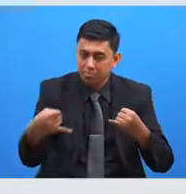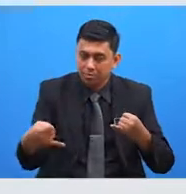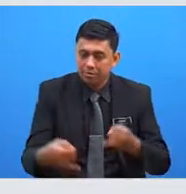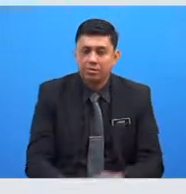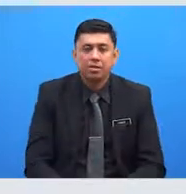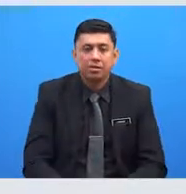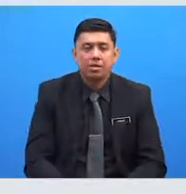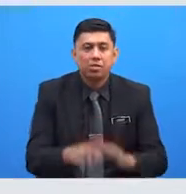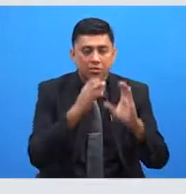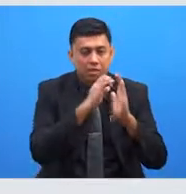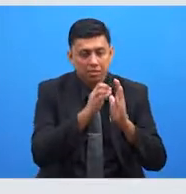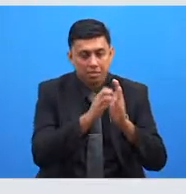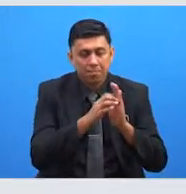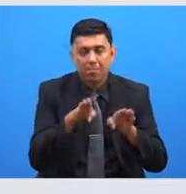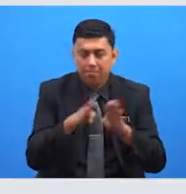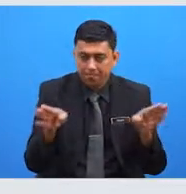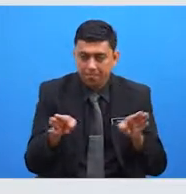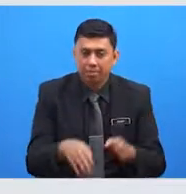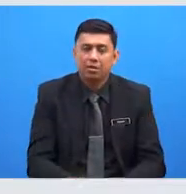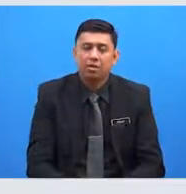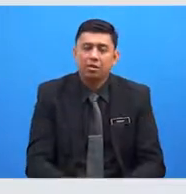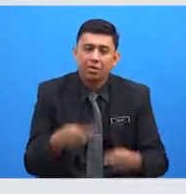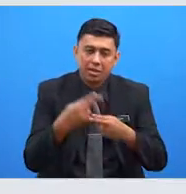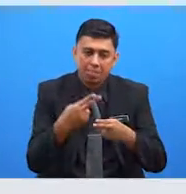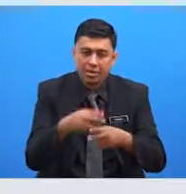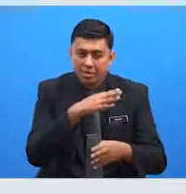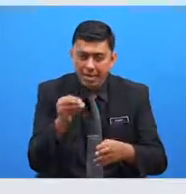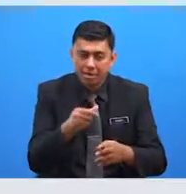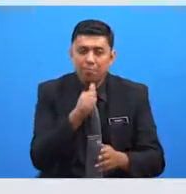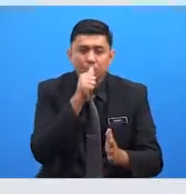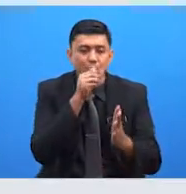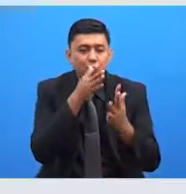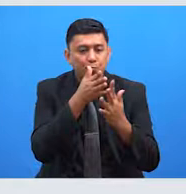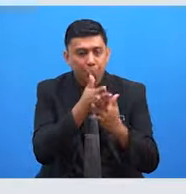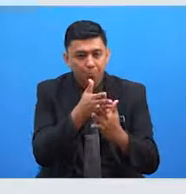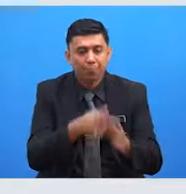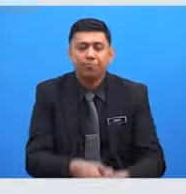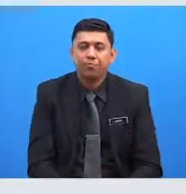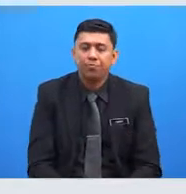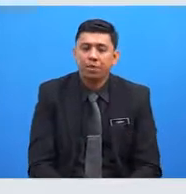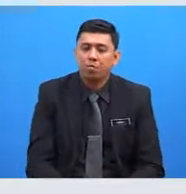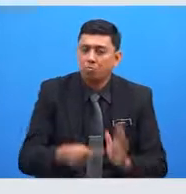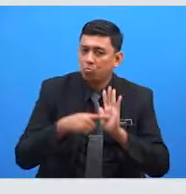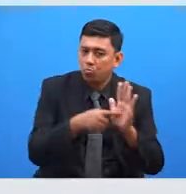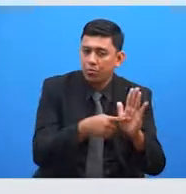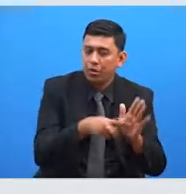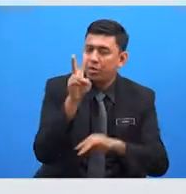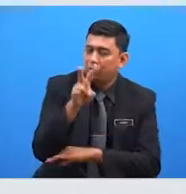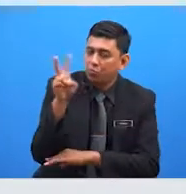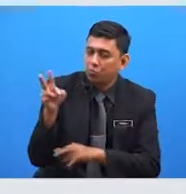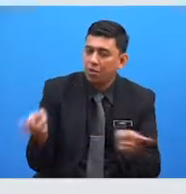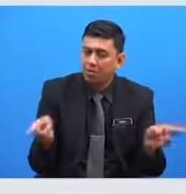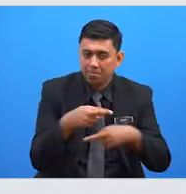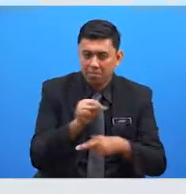data berbeza, iaitu username dan password. Contoh ini menunjukkan kedua-dua